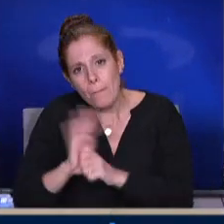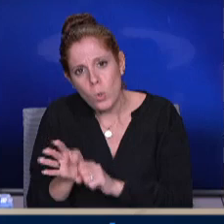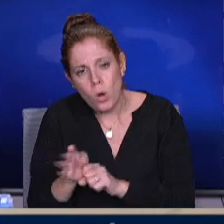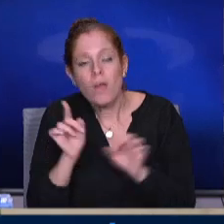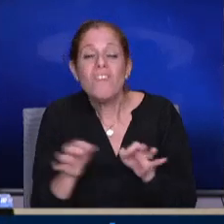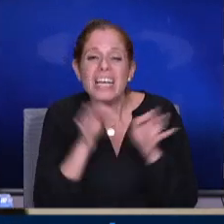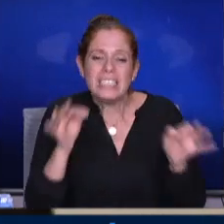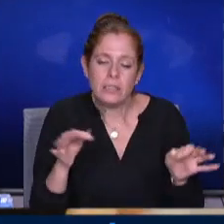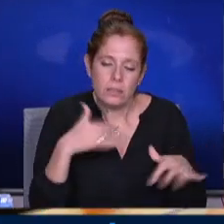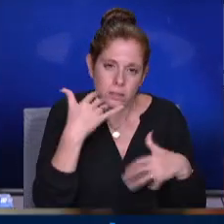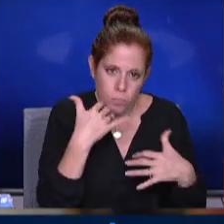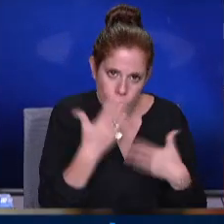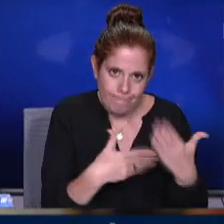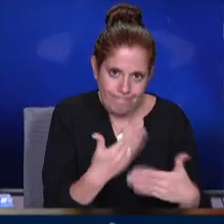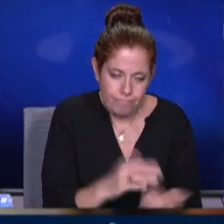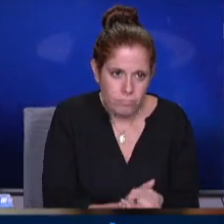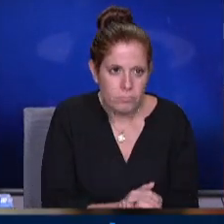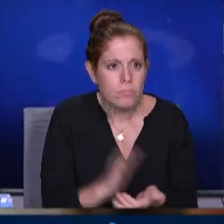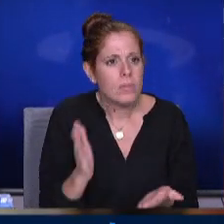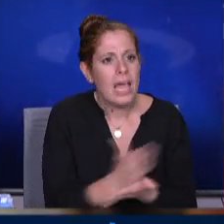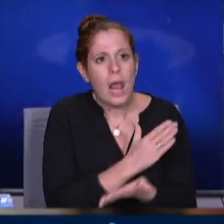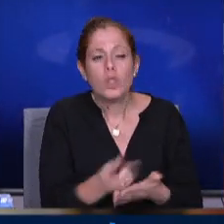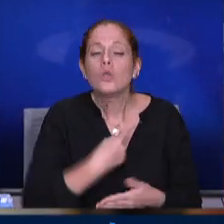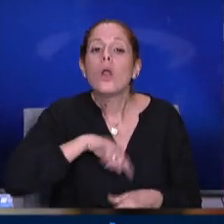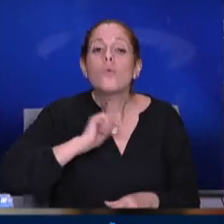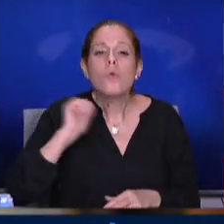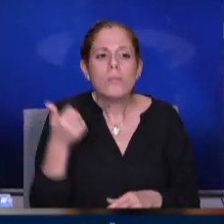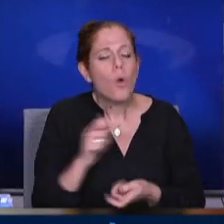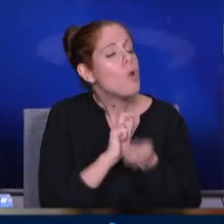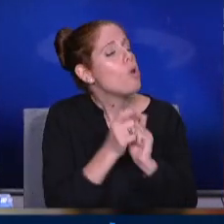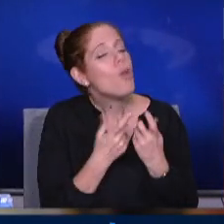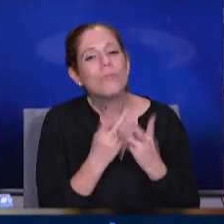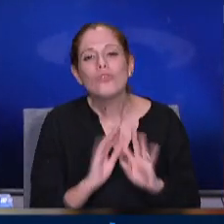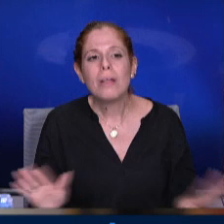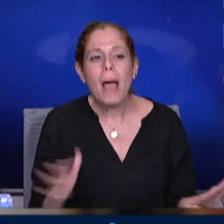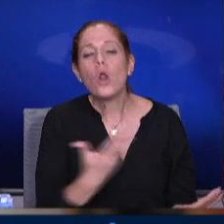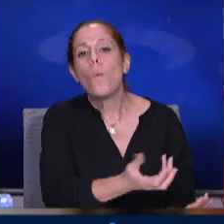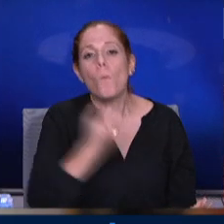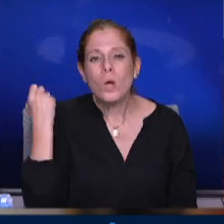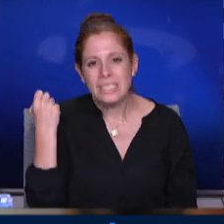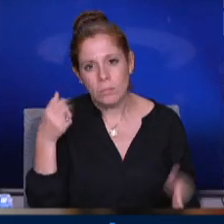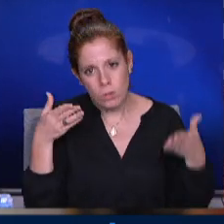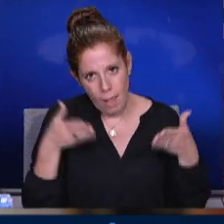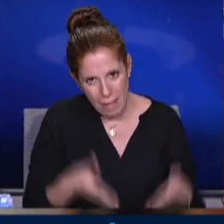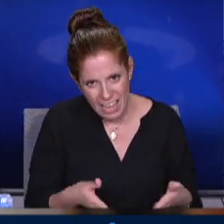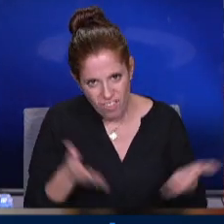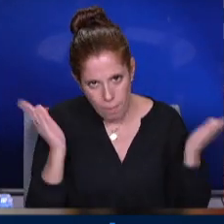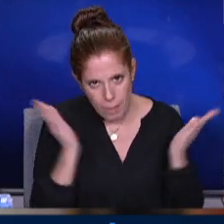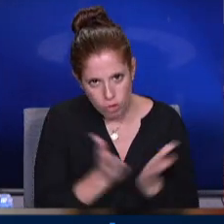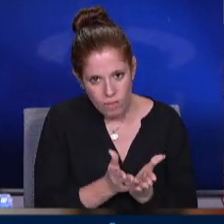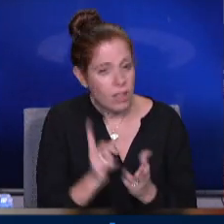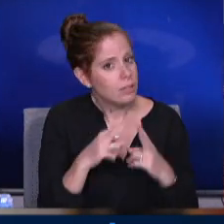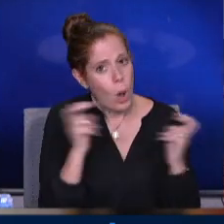הסיפור להתגלגל. החלטנו שאנחנו דבר ראשון, לא משנה מה, מוציאים אותה מהקבר בבאר שבע, זה לא העיר